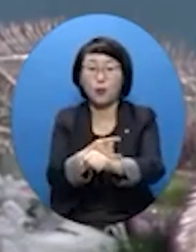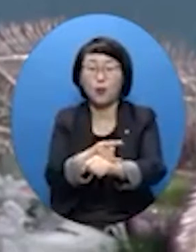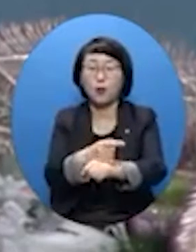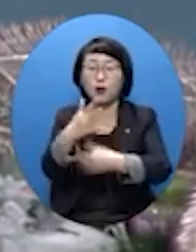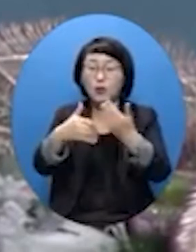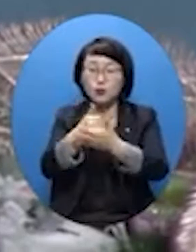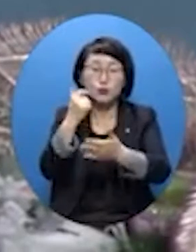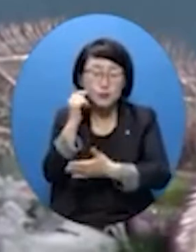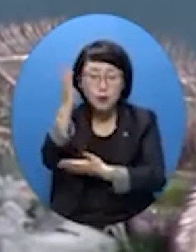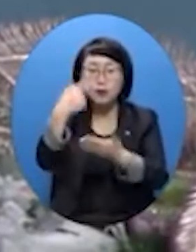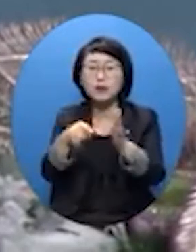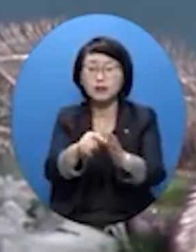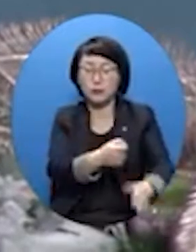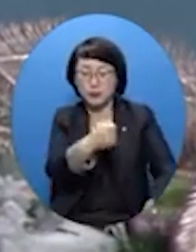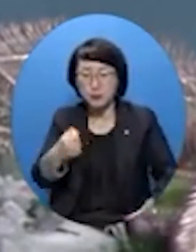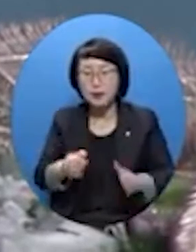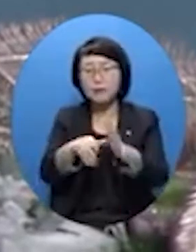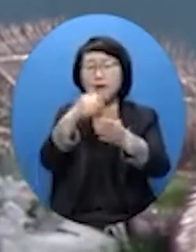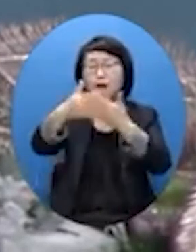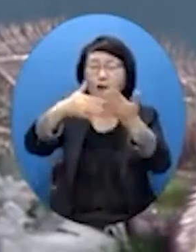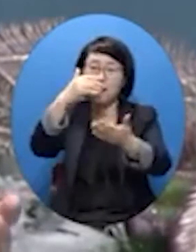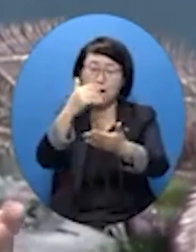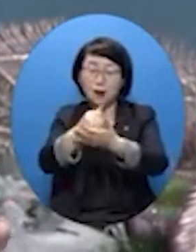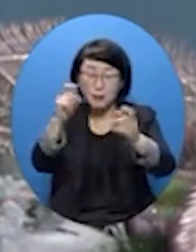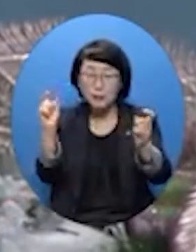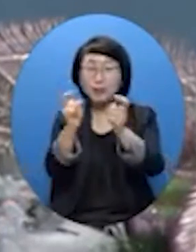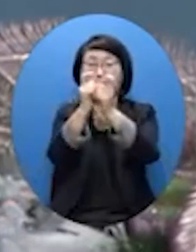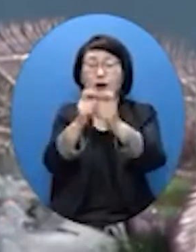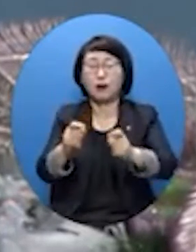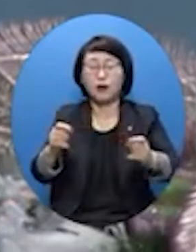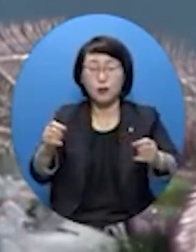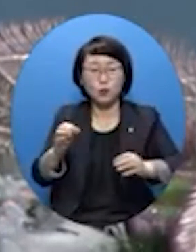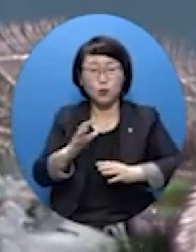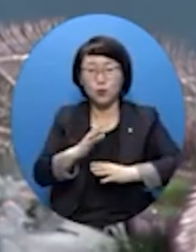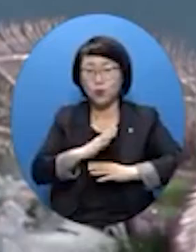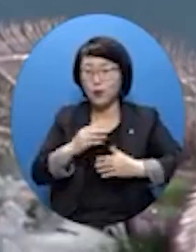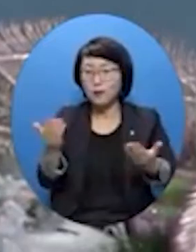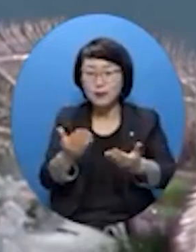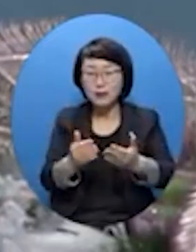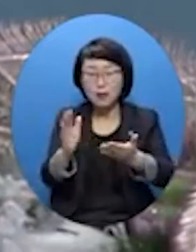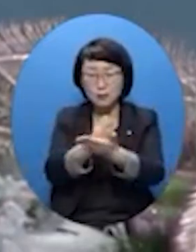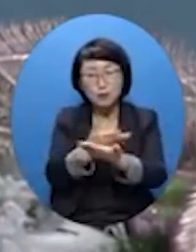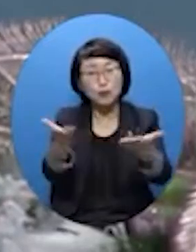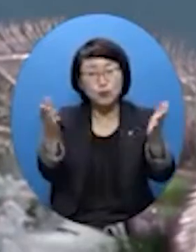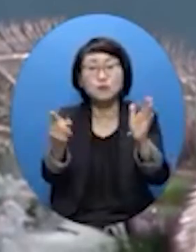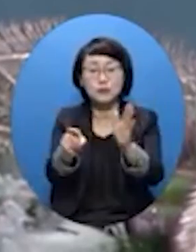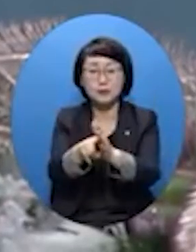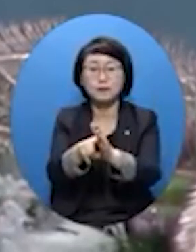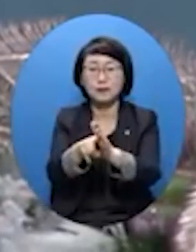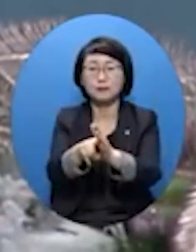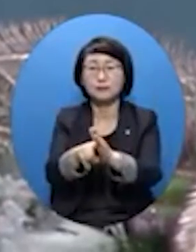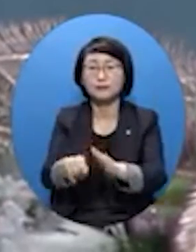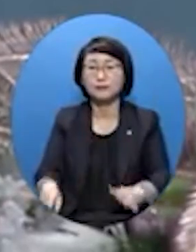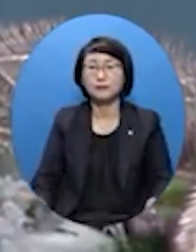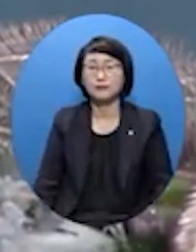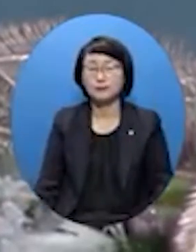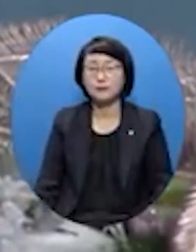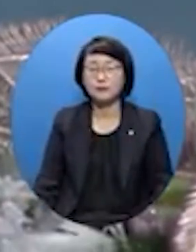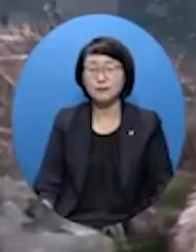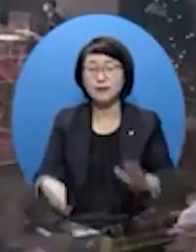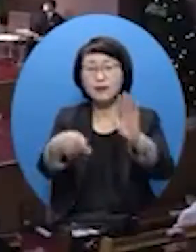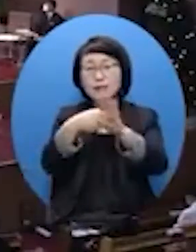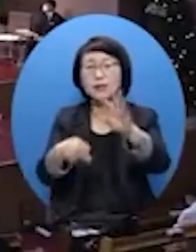주님의 영광을 위해서 헌신하게 될 때 하나님께서 하나님의 때 놀라운 일들을 우리에게 베풀어 주실 것입니다.